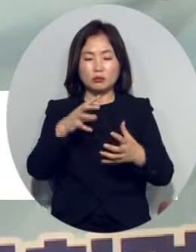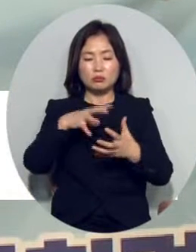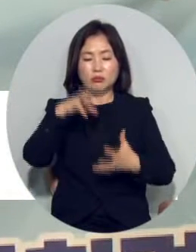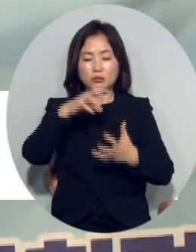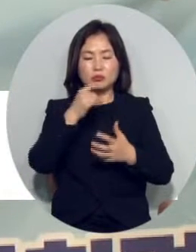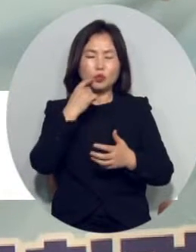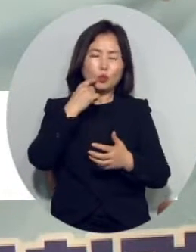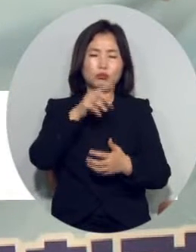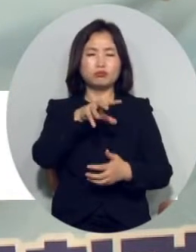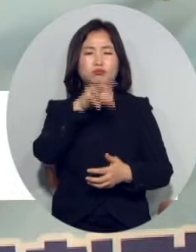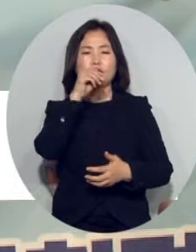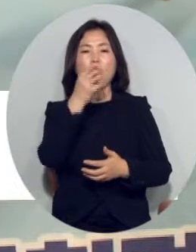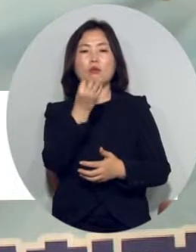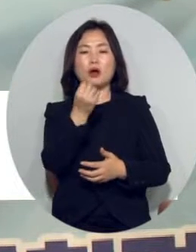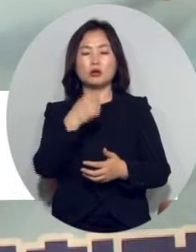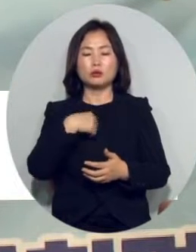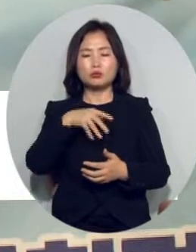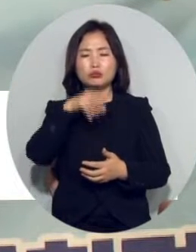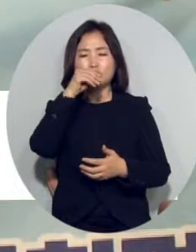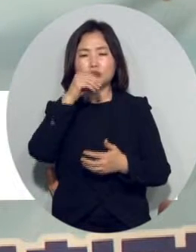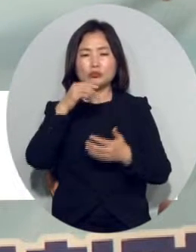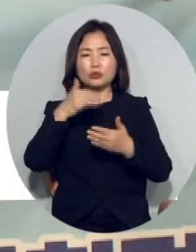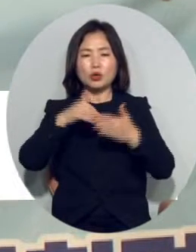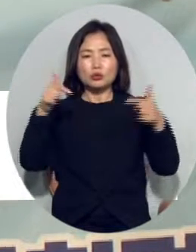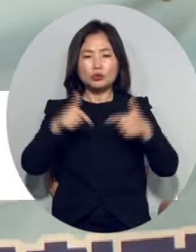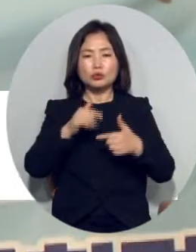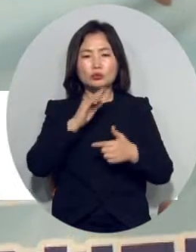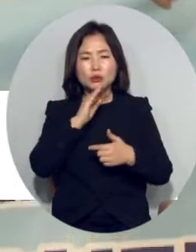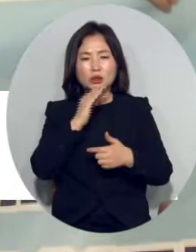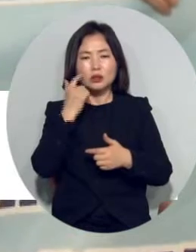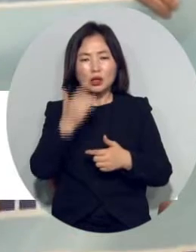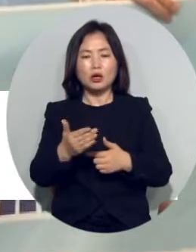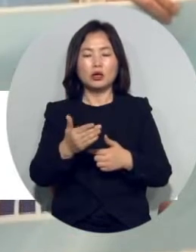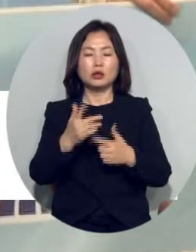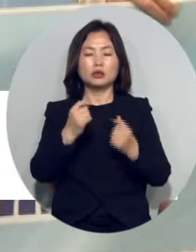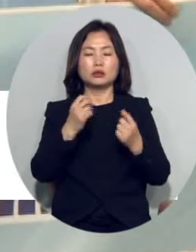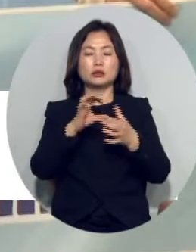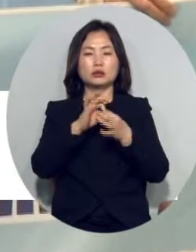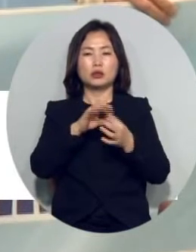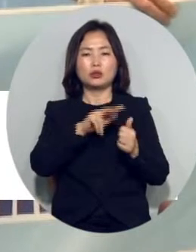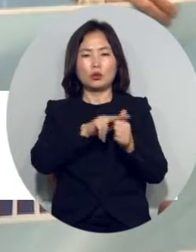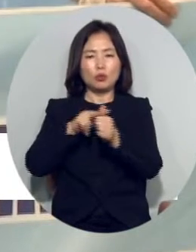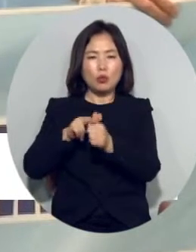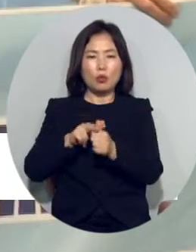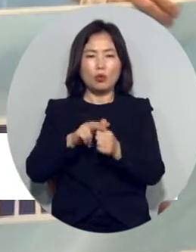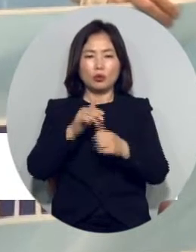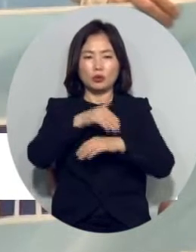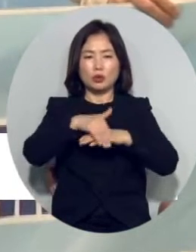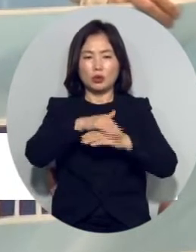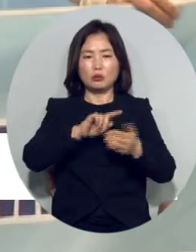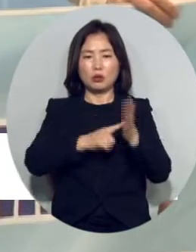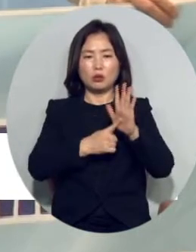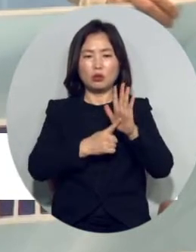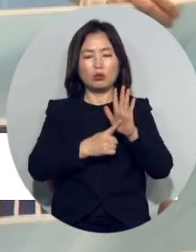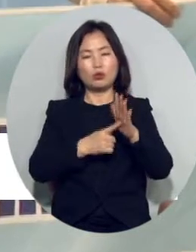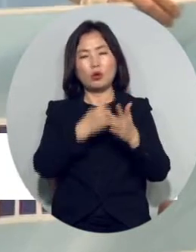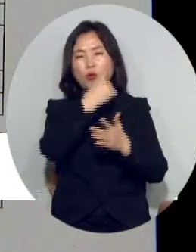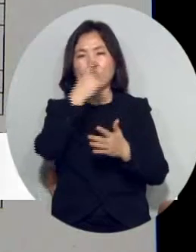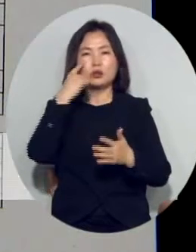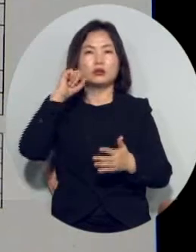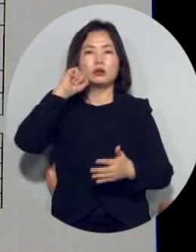정말로 내가 마시는 화학물질 장이 줄어드는 집니다 그러한 부분에 대한 데이터는 배출 적음 계획서 공개 0으로 확인되지